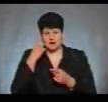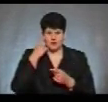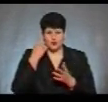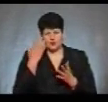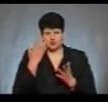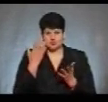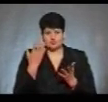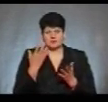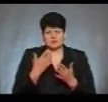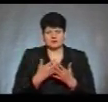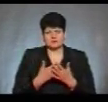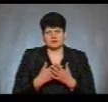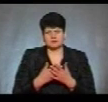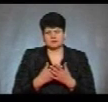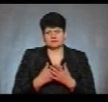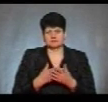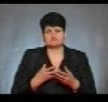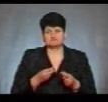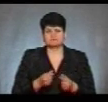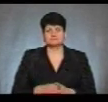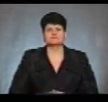на певні тенденції це наштовхує.